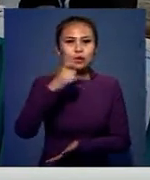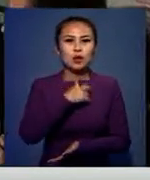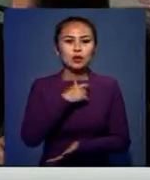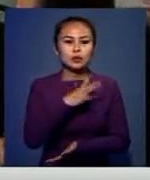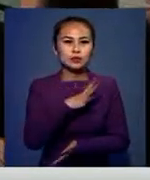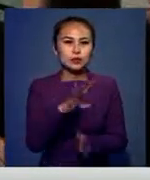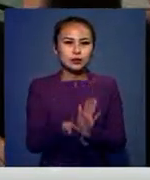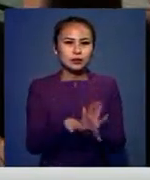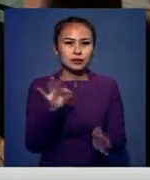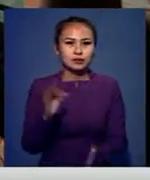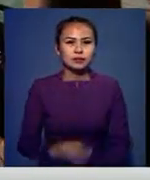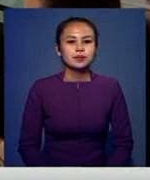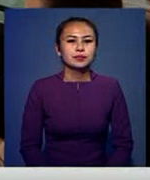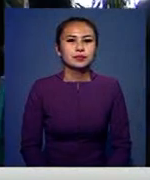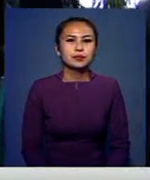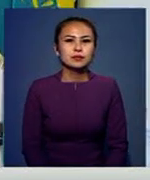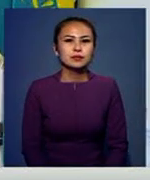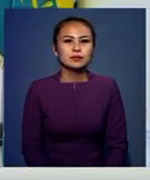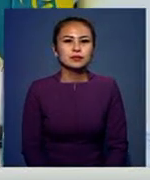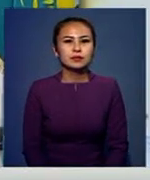үшін дауыс бердік, дейді танымал әнші.